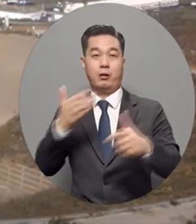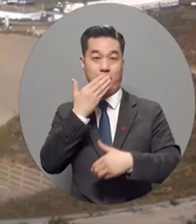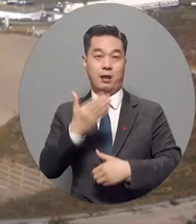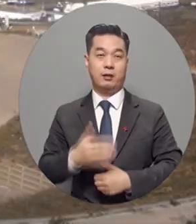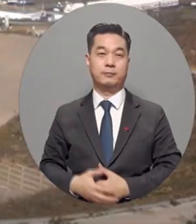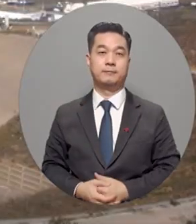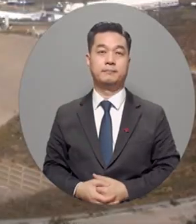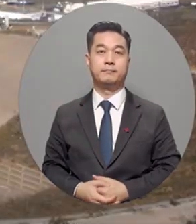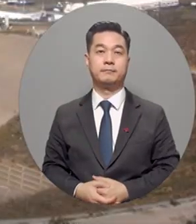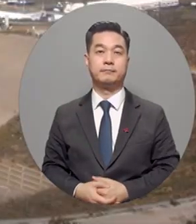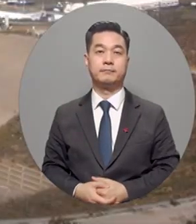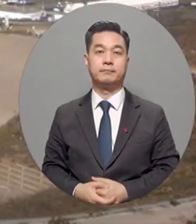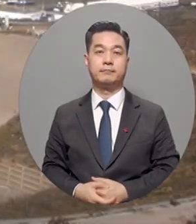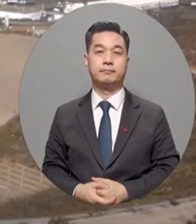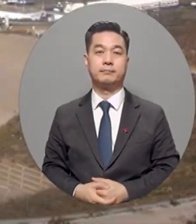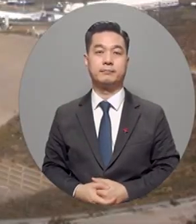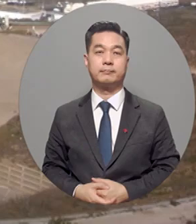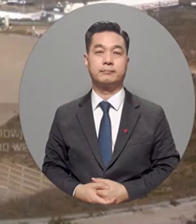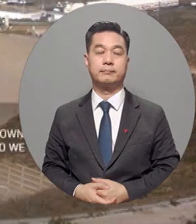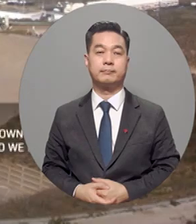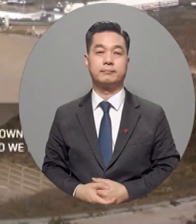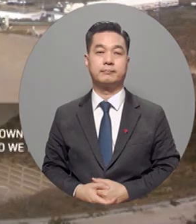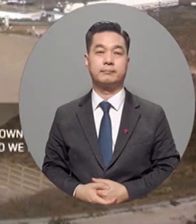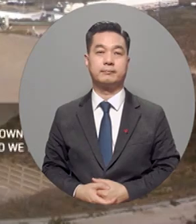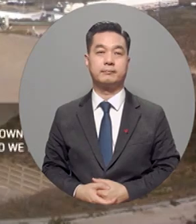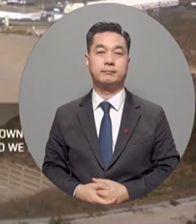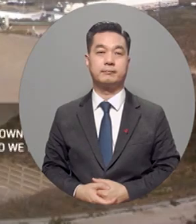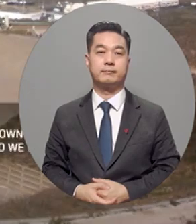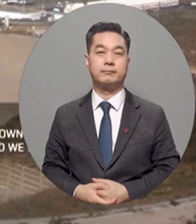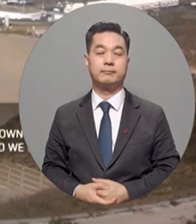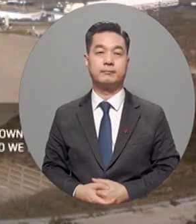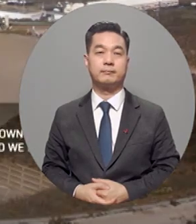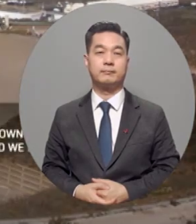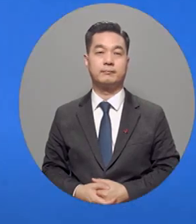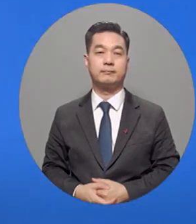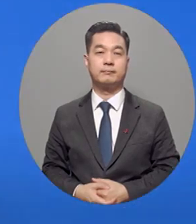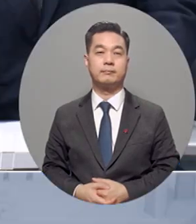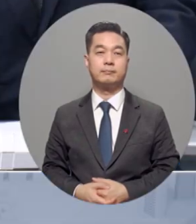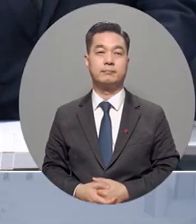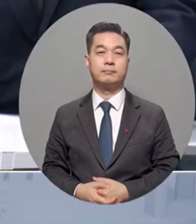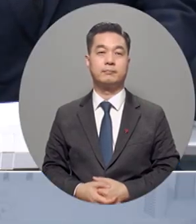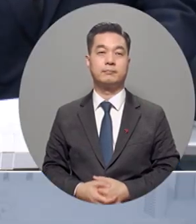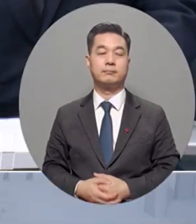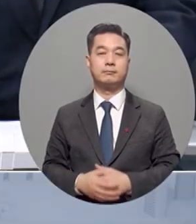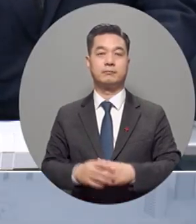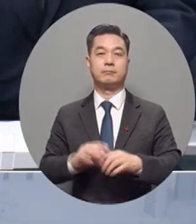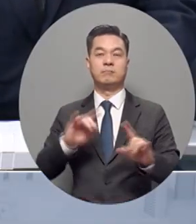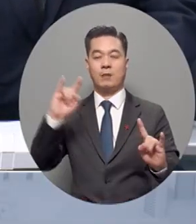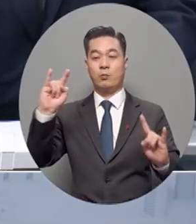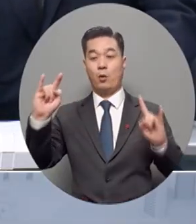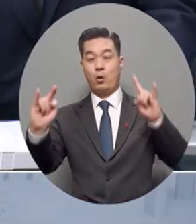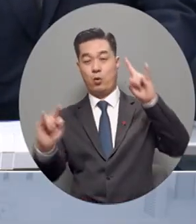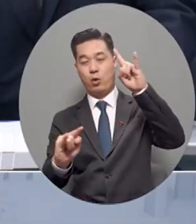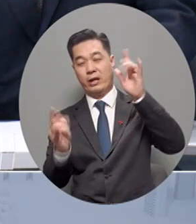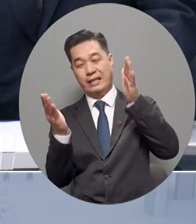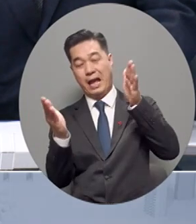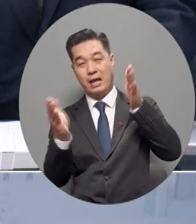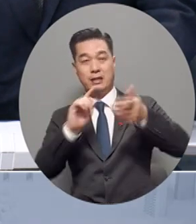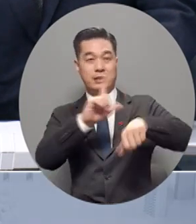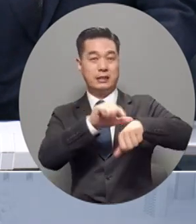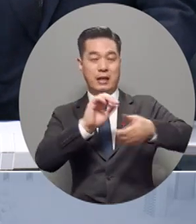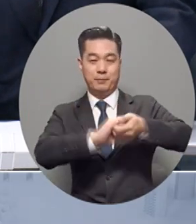갖춘다고 해도 위성이 다시 같은 지점에 돌아오는 주기를 고려하면 틈이 생긴다는 건데요 이런 고성능 위성에